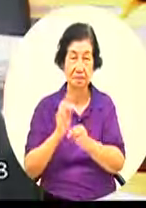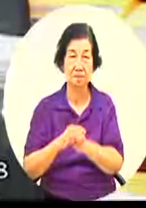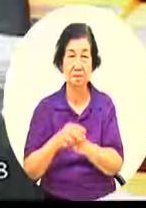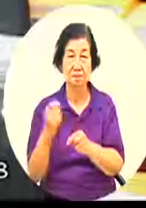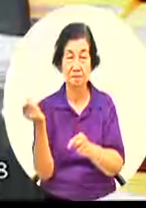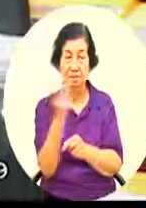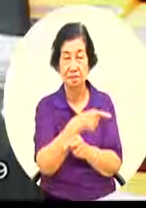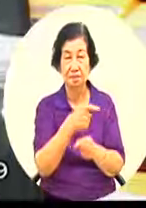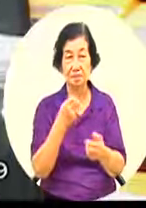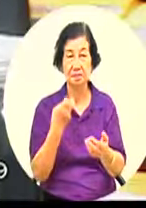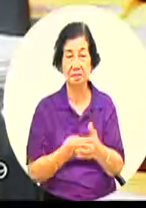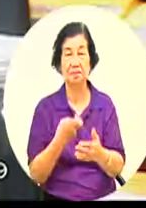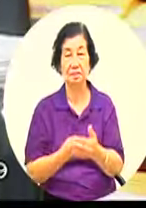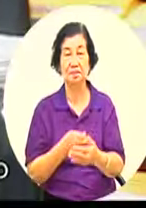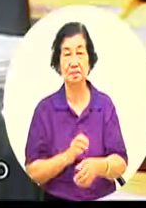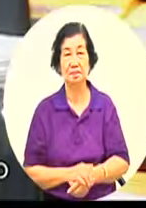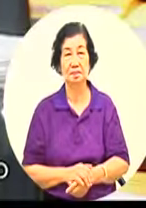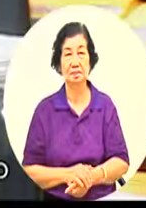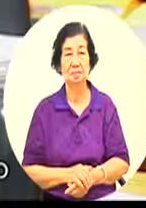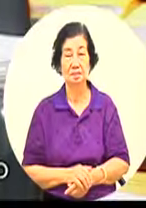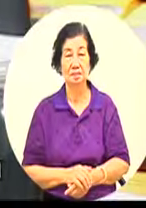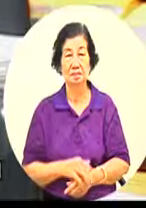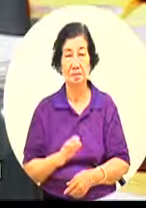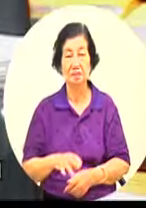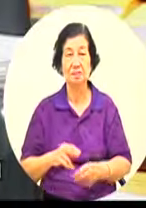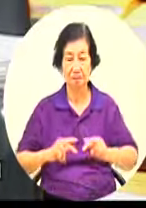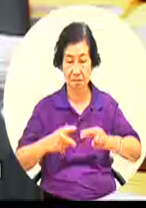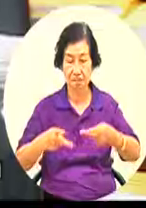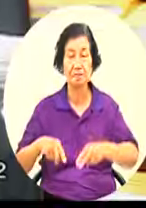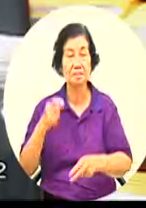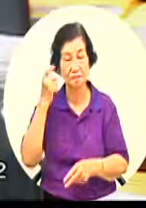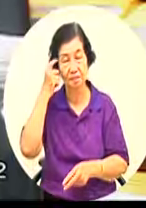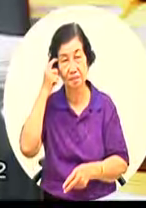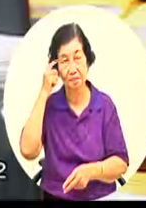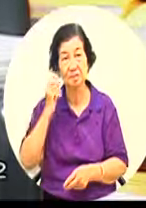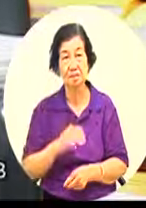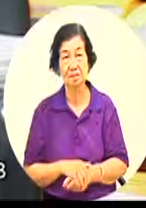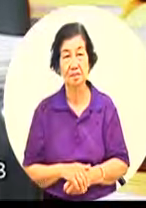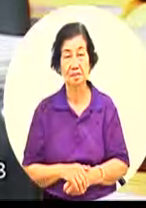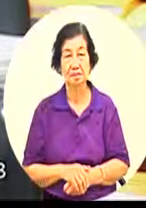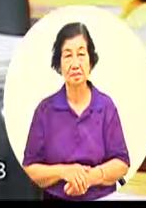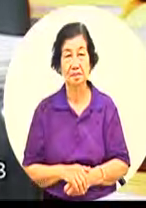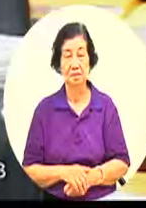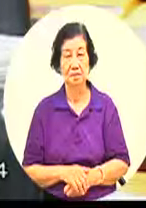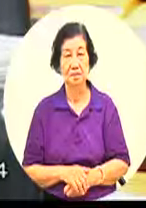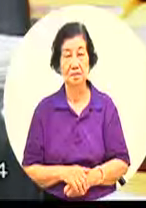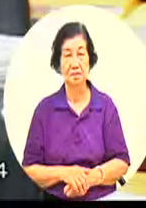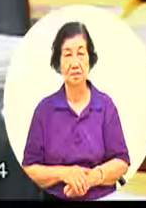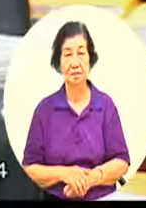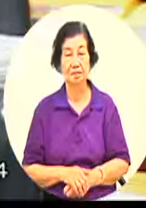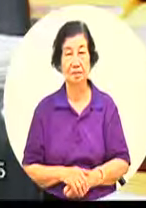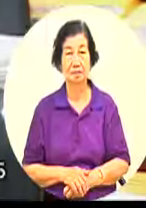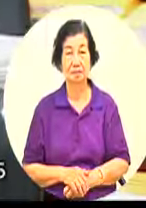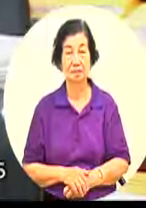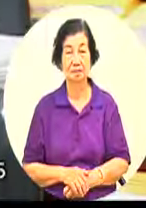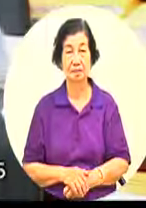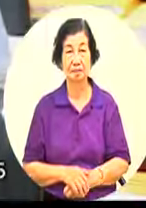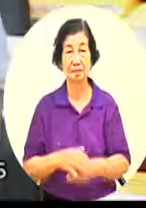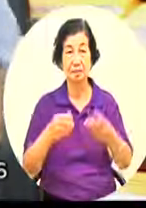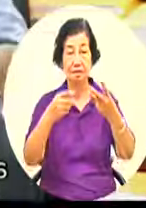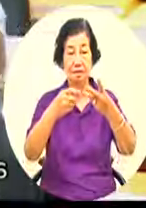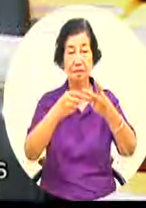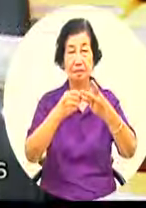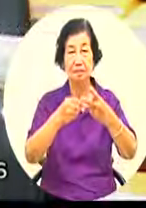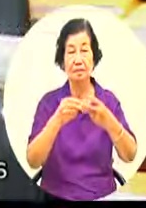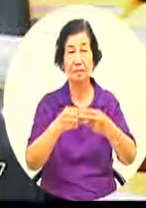上可以再适度再做考虑看看。好，我在这里具体建议，请坐，谢谢。第三个问题是空